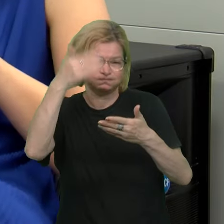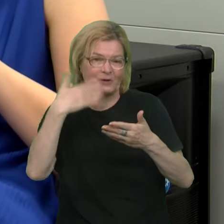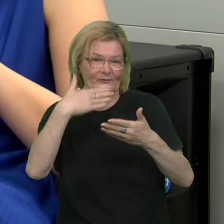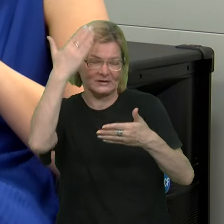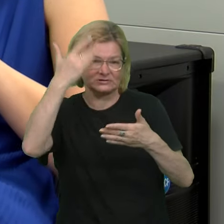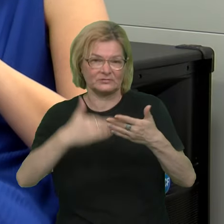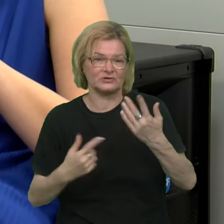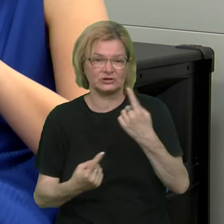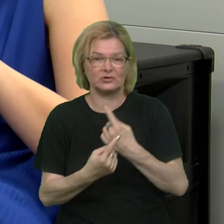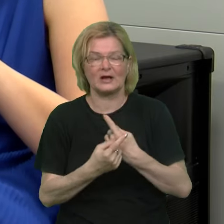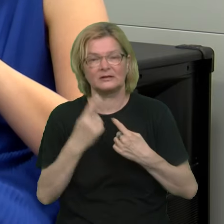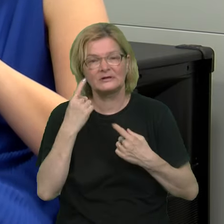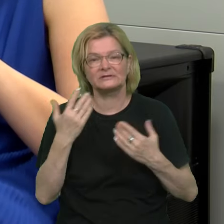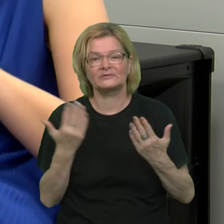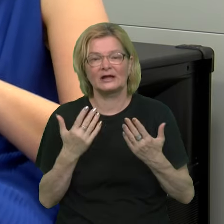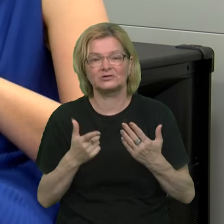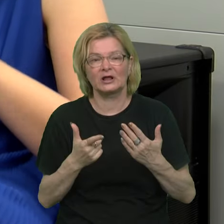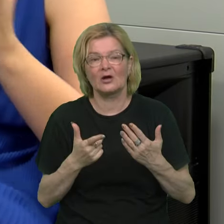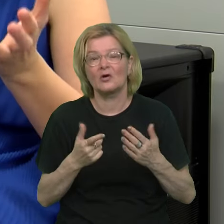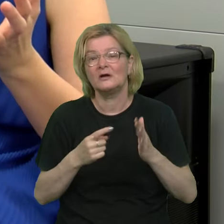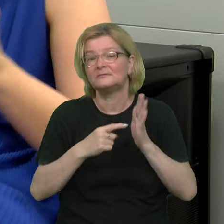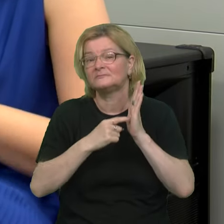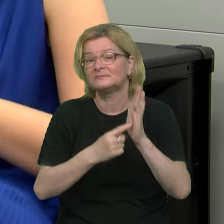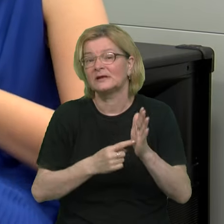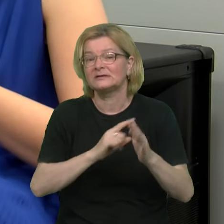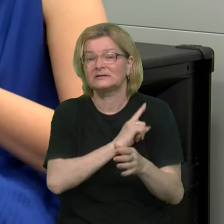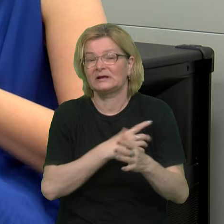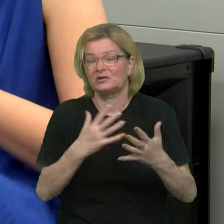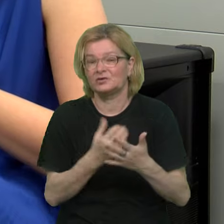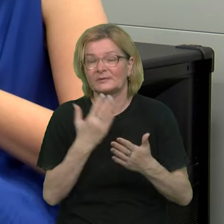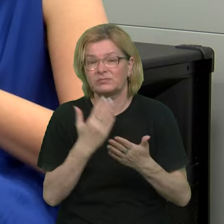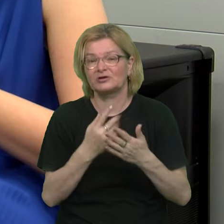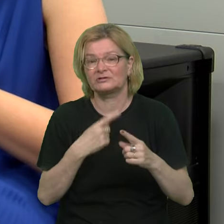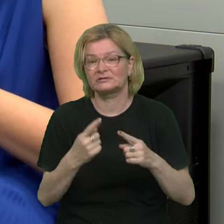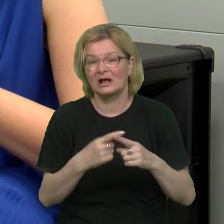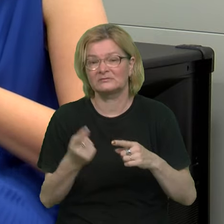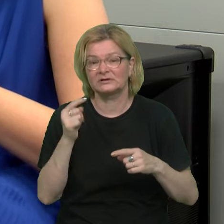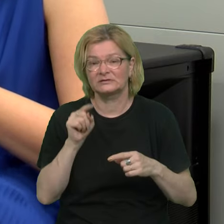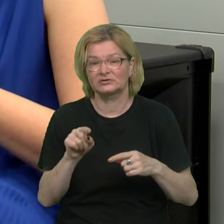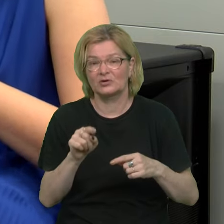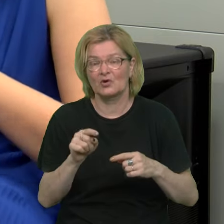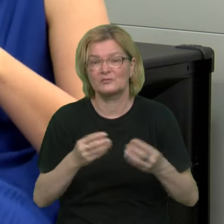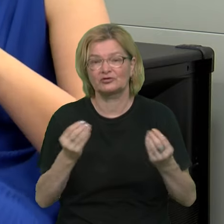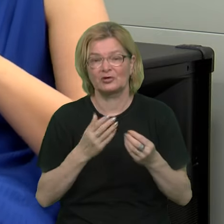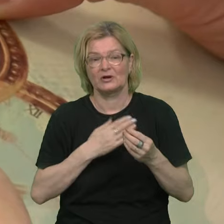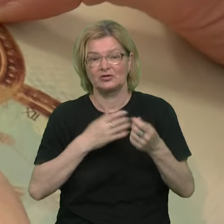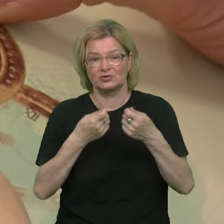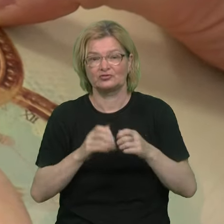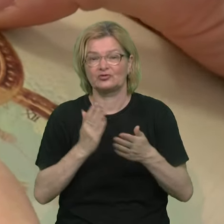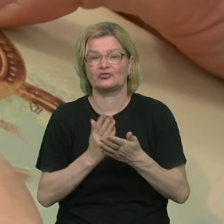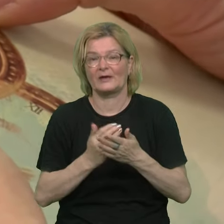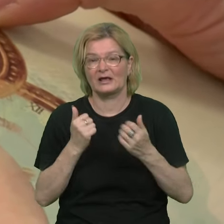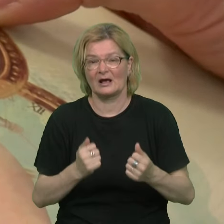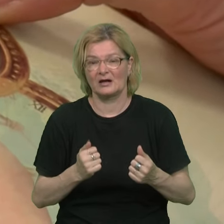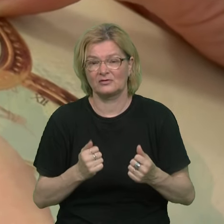kronološki kako su sve stvari događale i smatram da je nekako polučila takav silan uspjeh baš iz razloga jer sam o onome što je